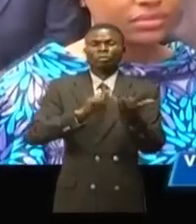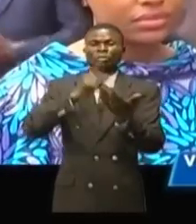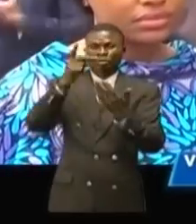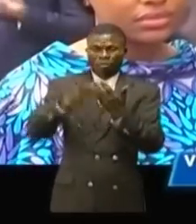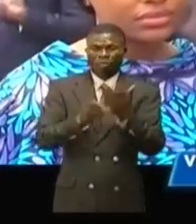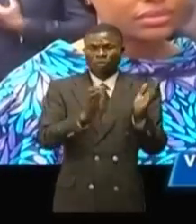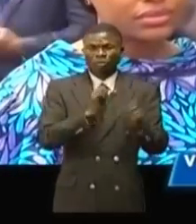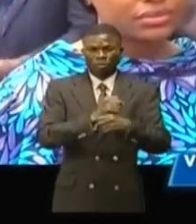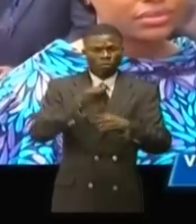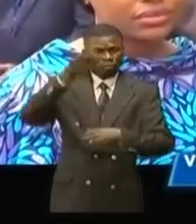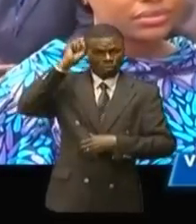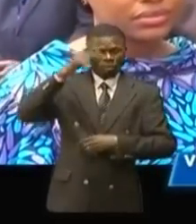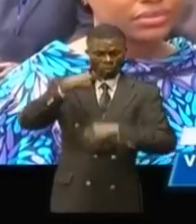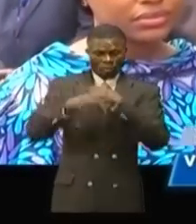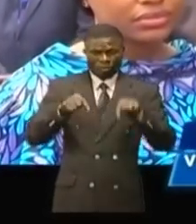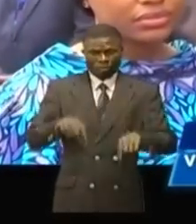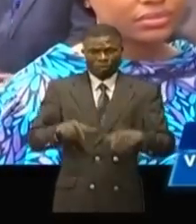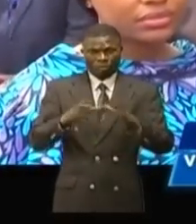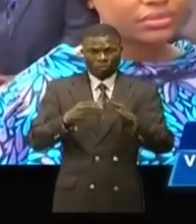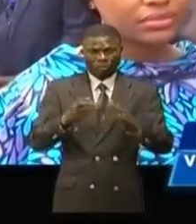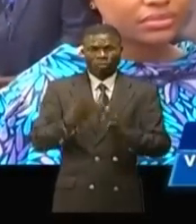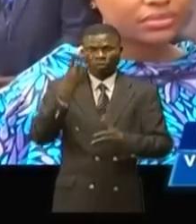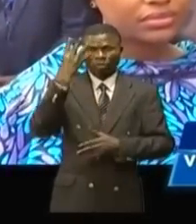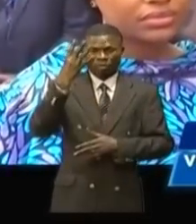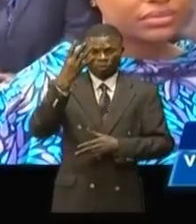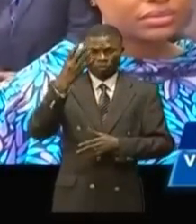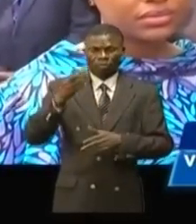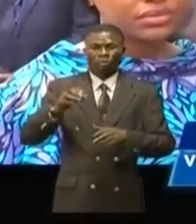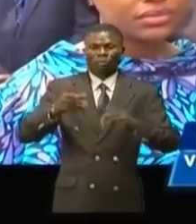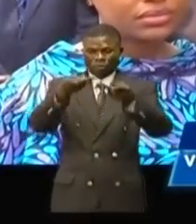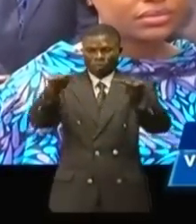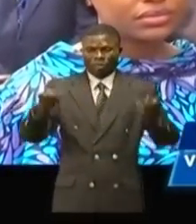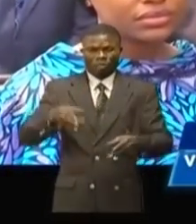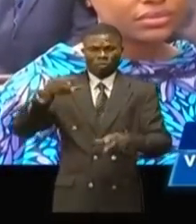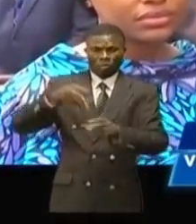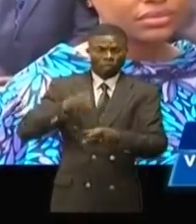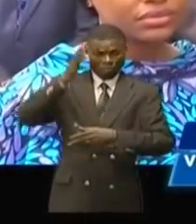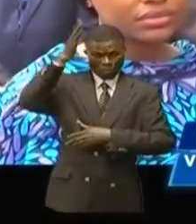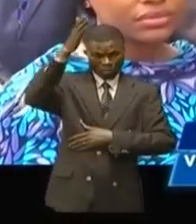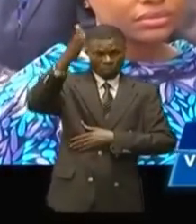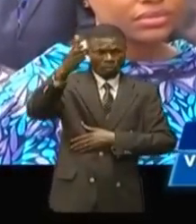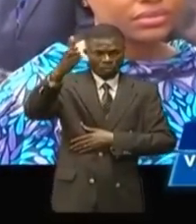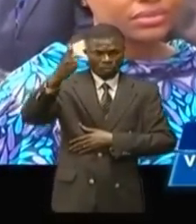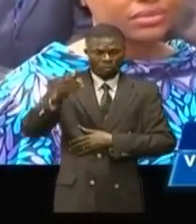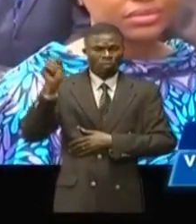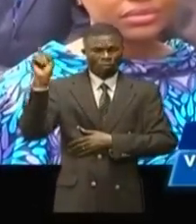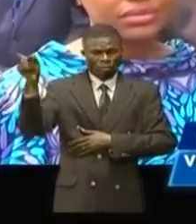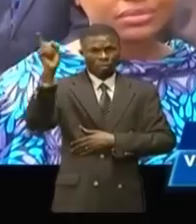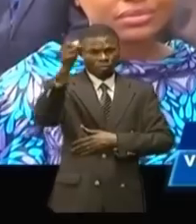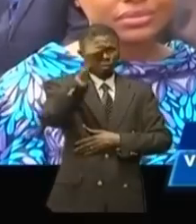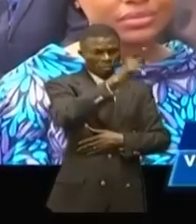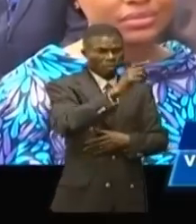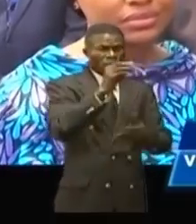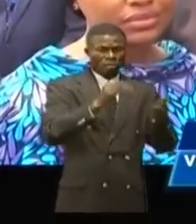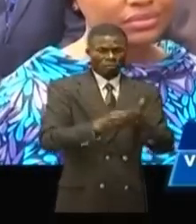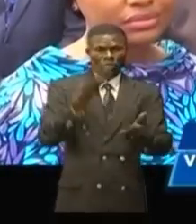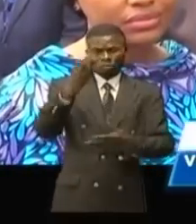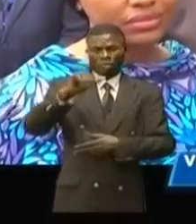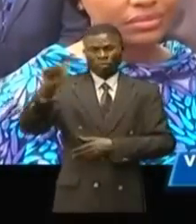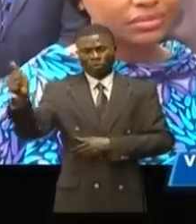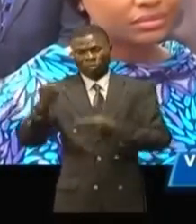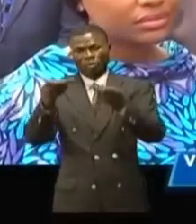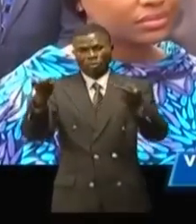avons établi. On a commencé aujourd'hui avec 4 stations. Et le jour prochain, on va essayer aussi de faire le tour de 4 ou 5